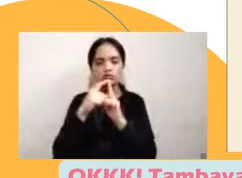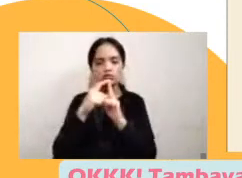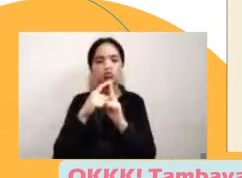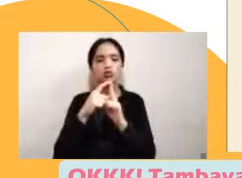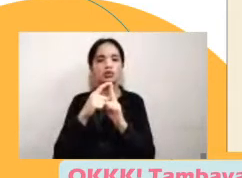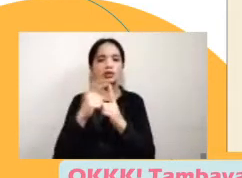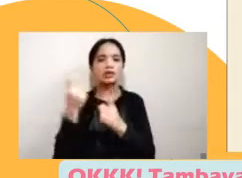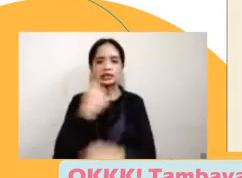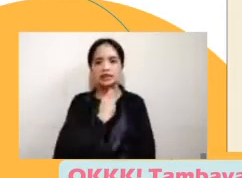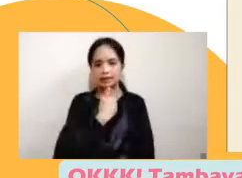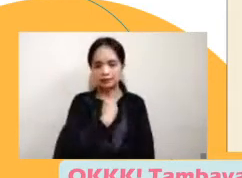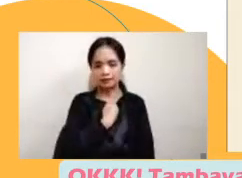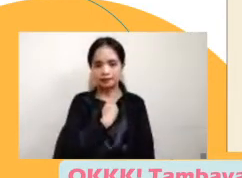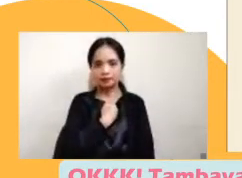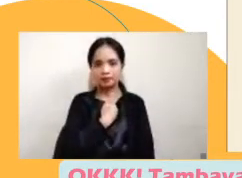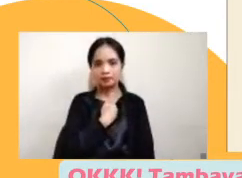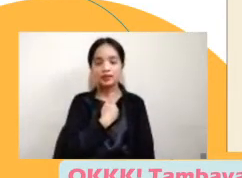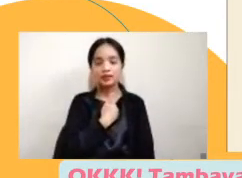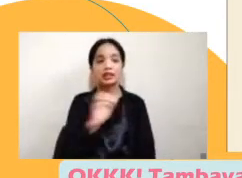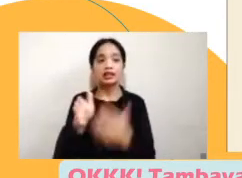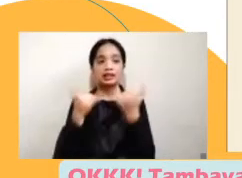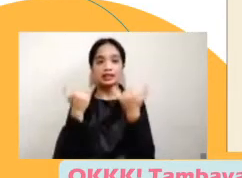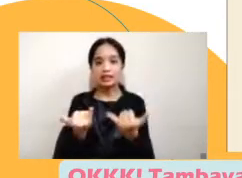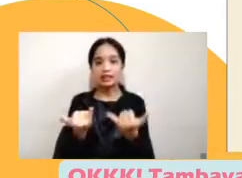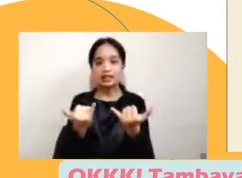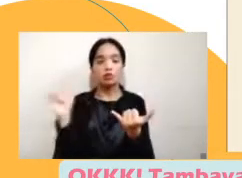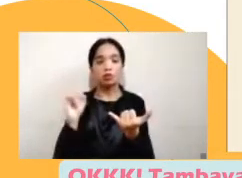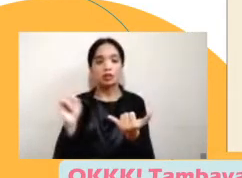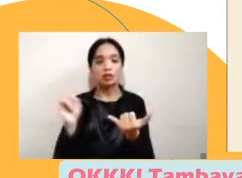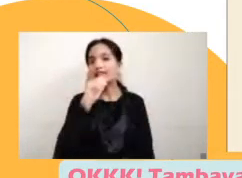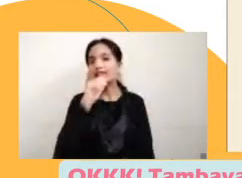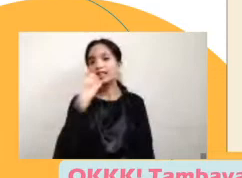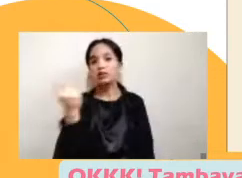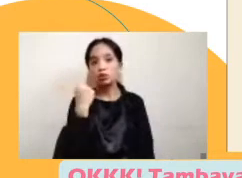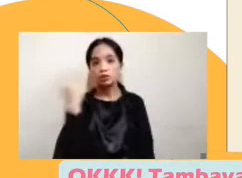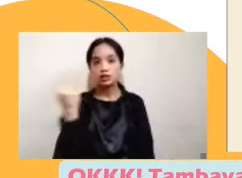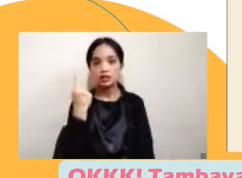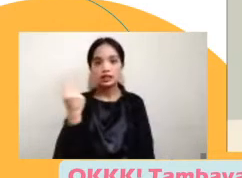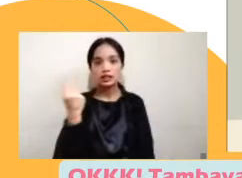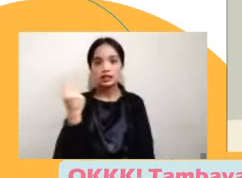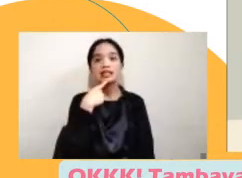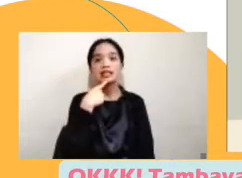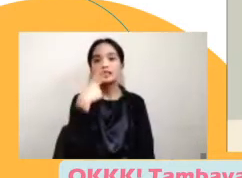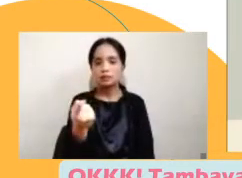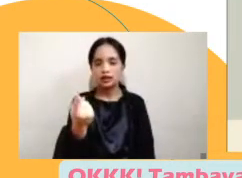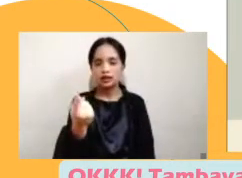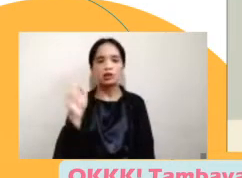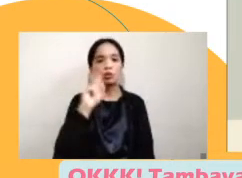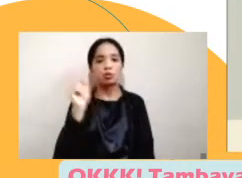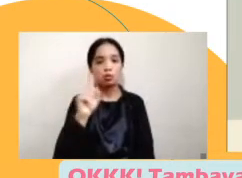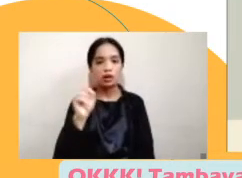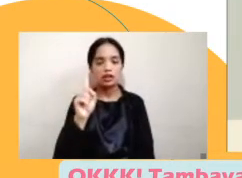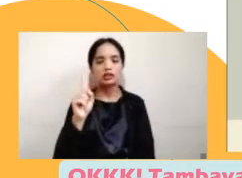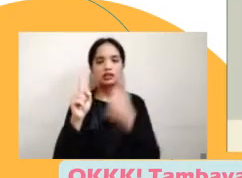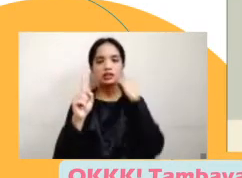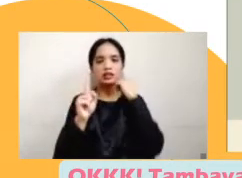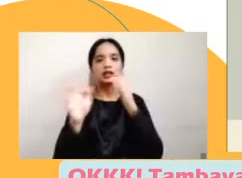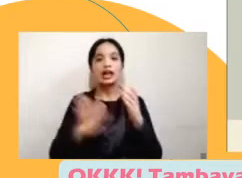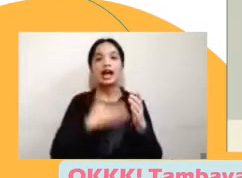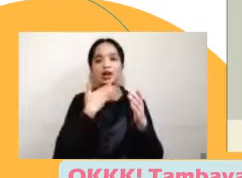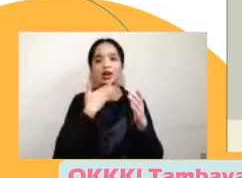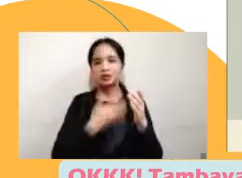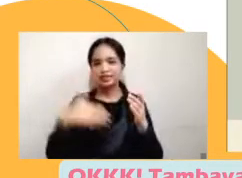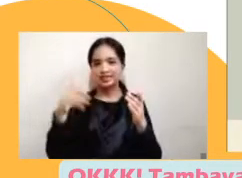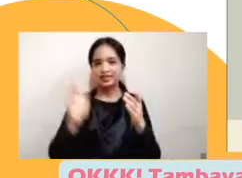ating mga sarili. At ngayon, hindi lang natin ito sasabihin. Ito ay ating aawitin, no?